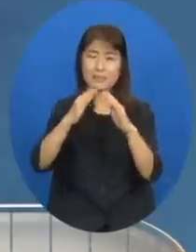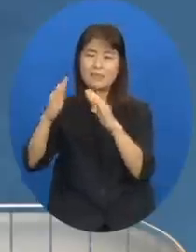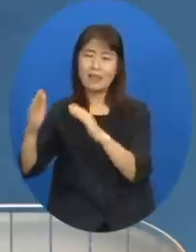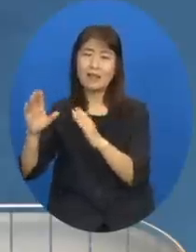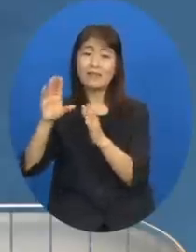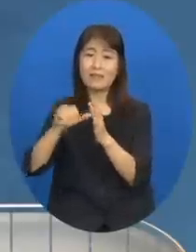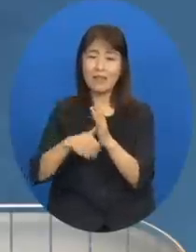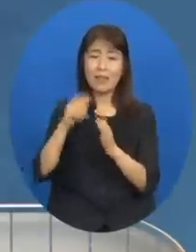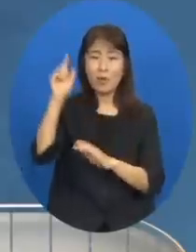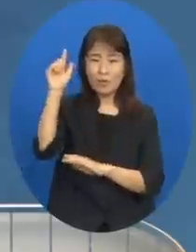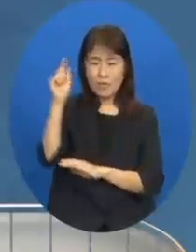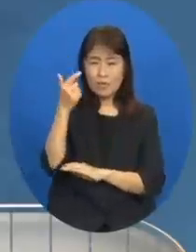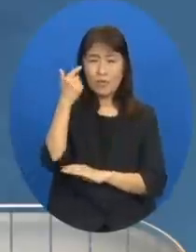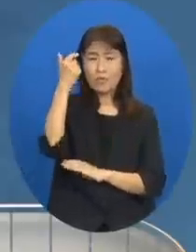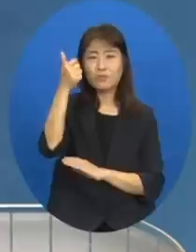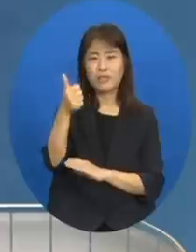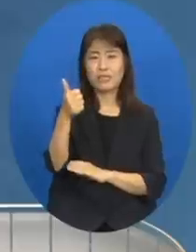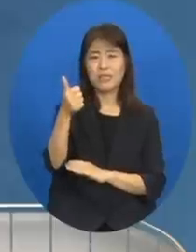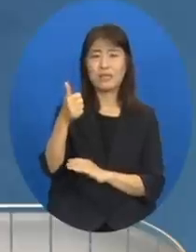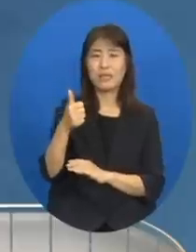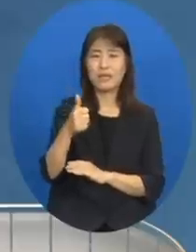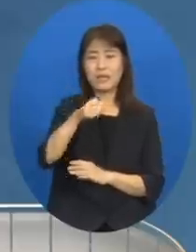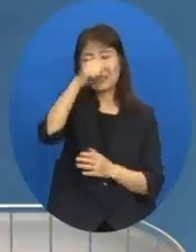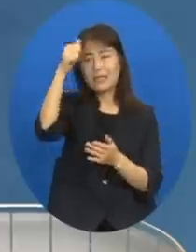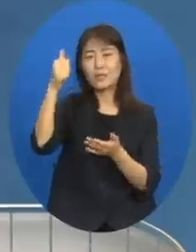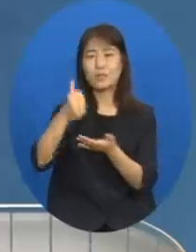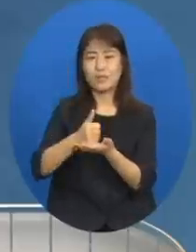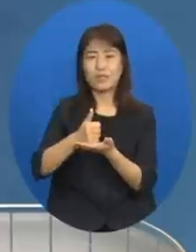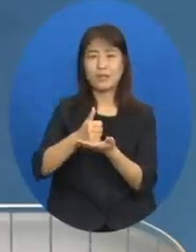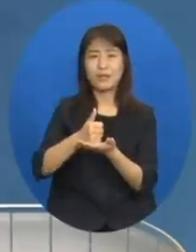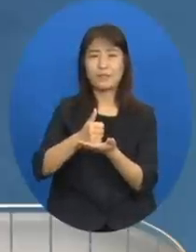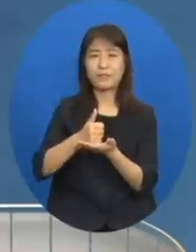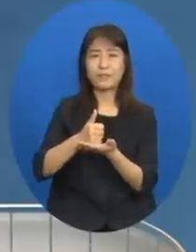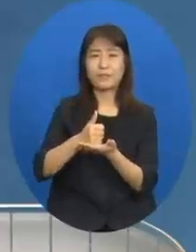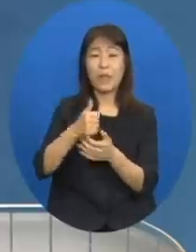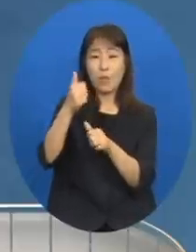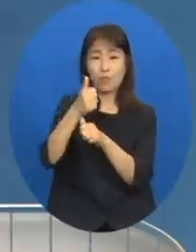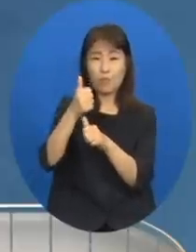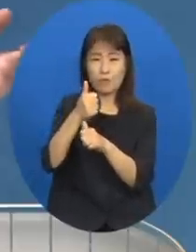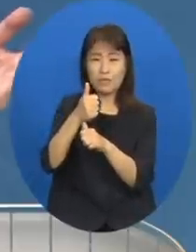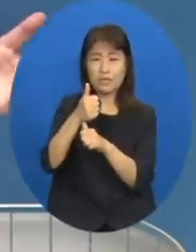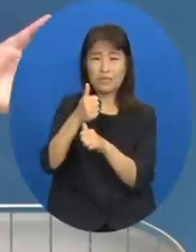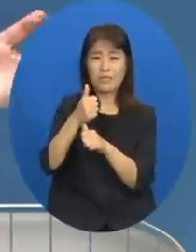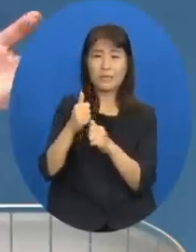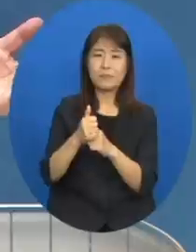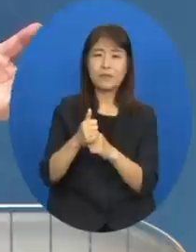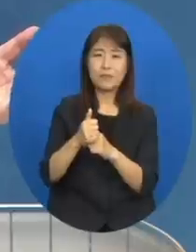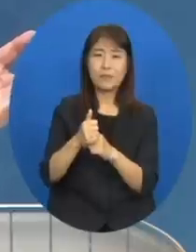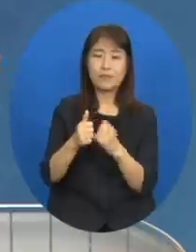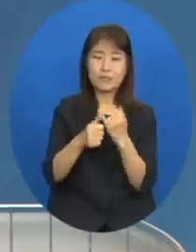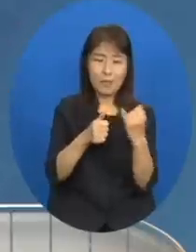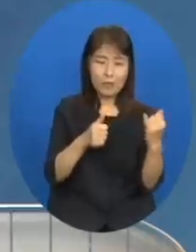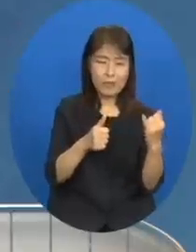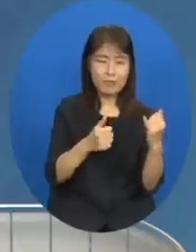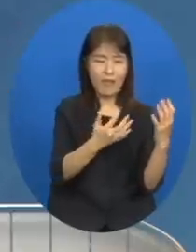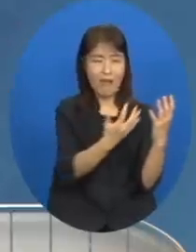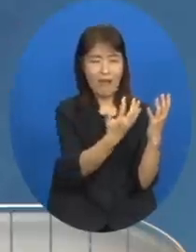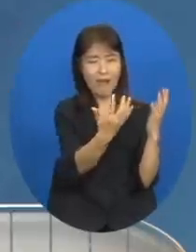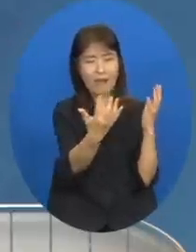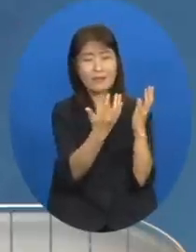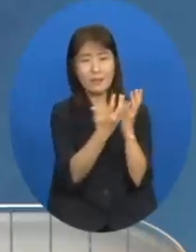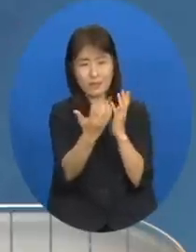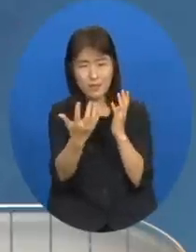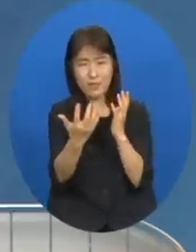김다희 목사님 또 우리 장로님 부목사님 사모님들 다 나오셔서 전송을